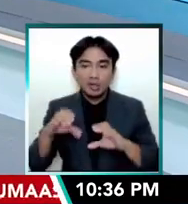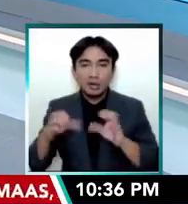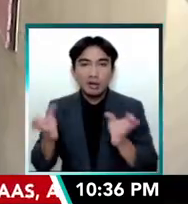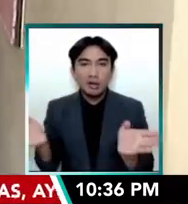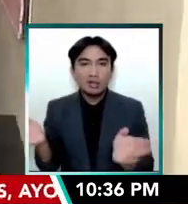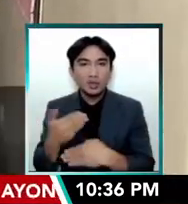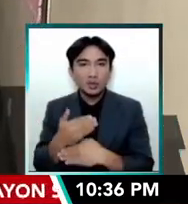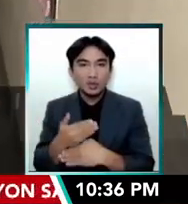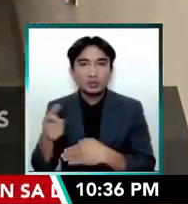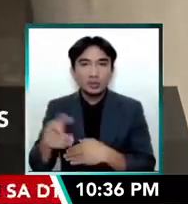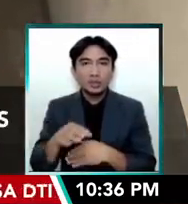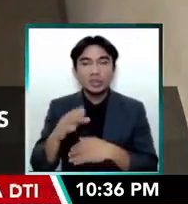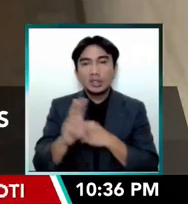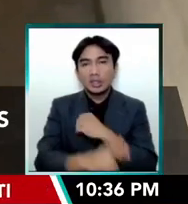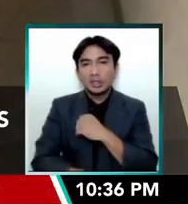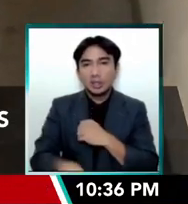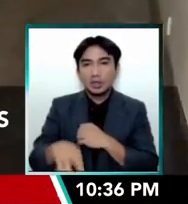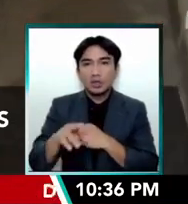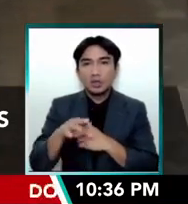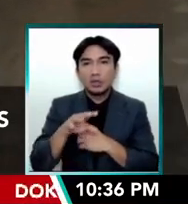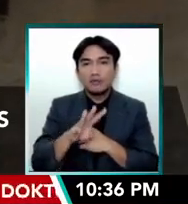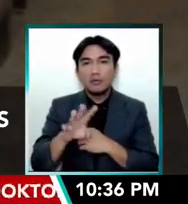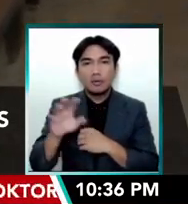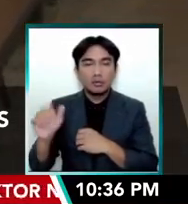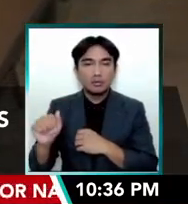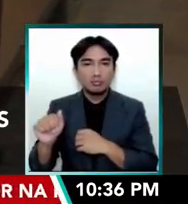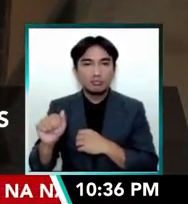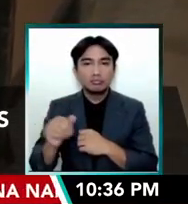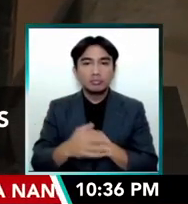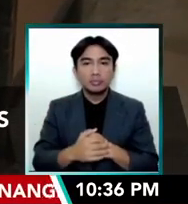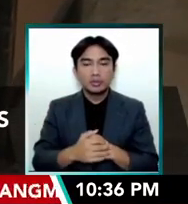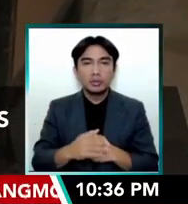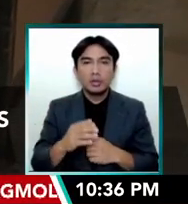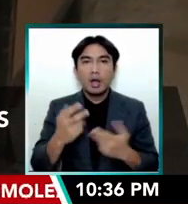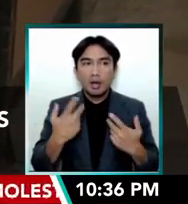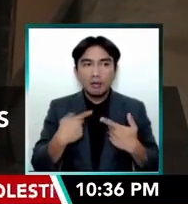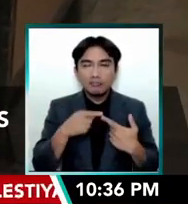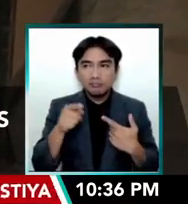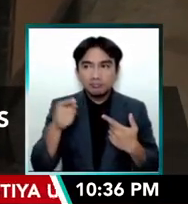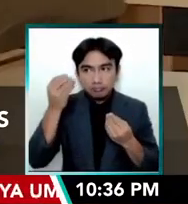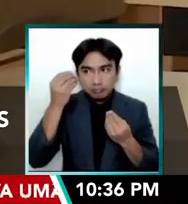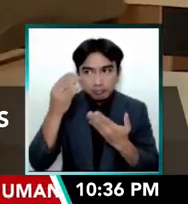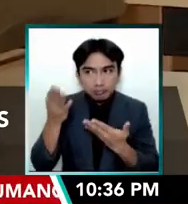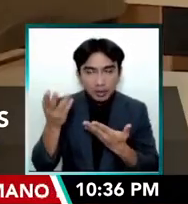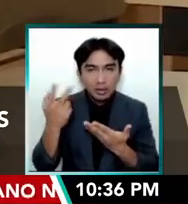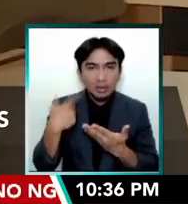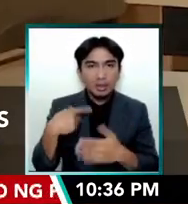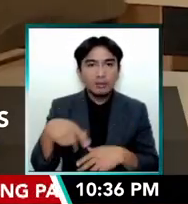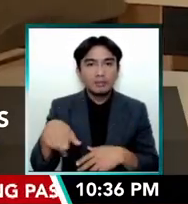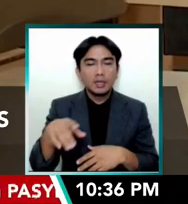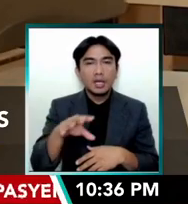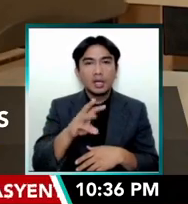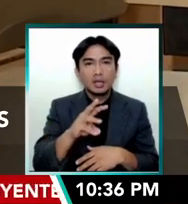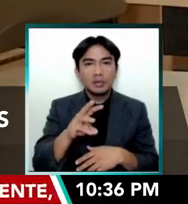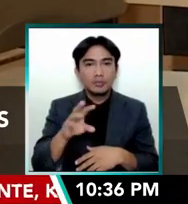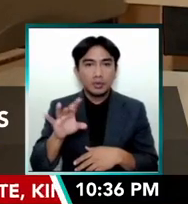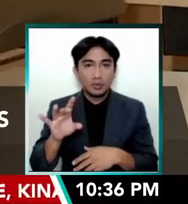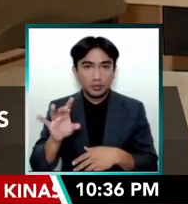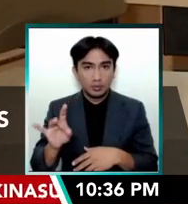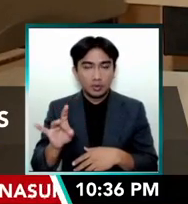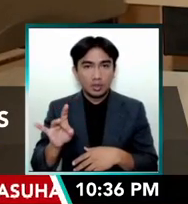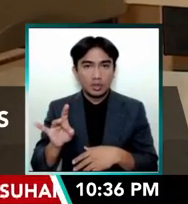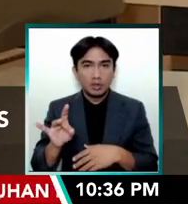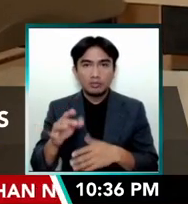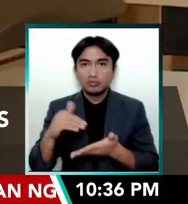DepEd spokesperson Attorney Michael Poa, may mga eskwelahan pa kung saan nasa 68 estudyante ang magsisiksikan sa